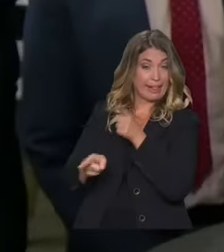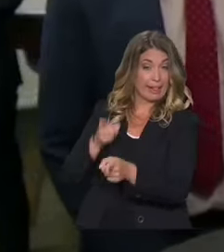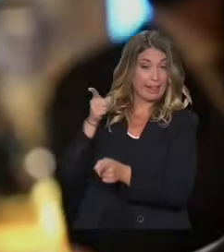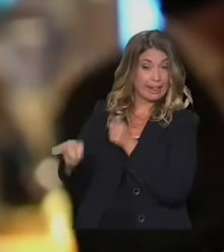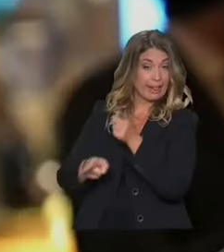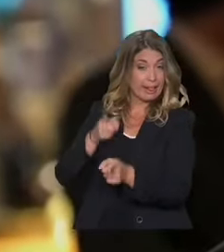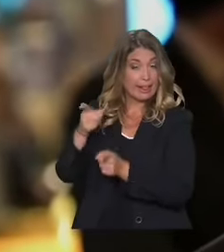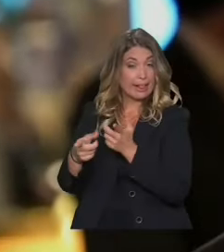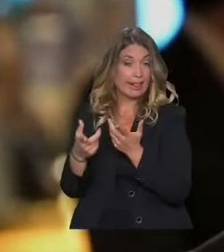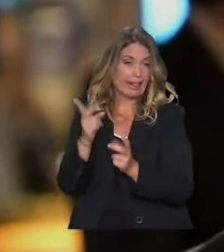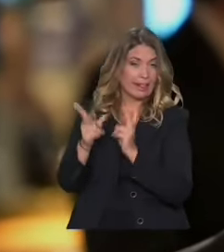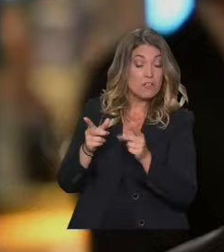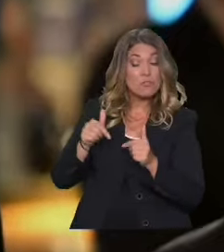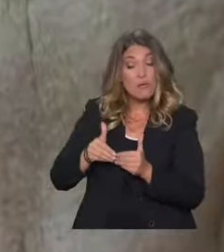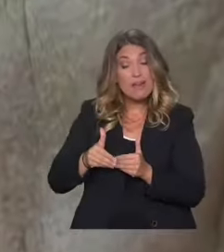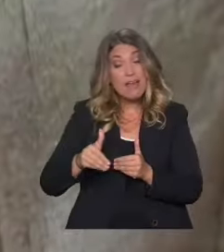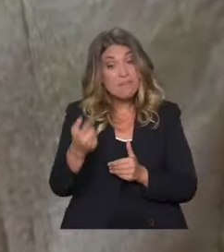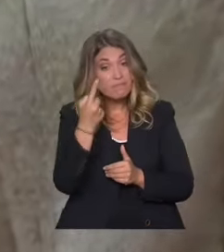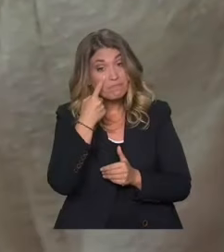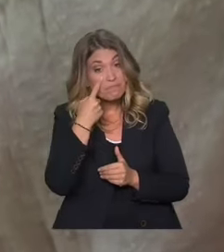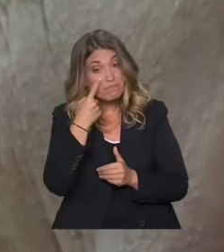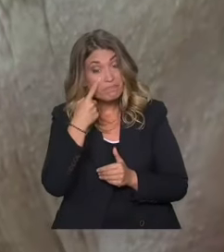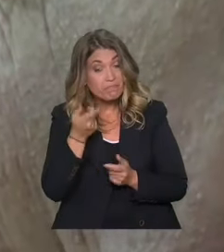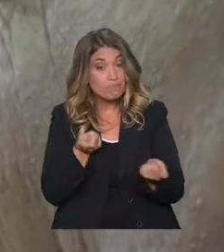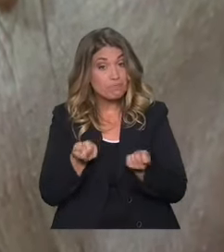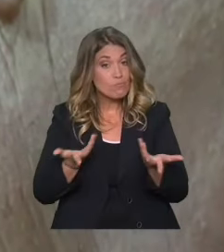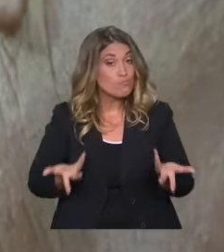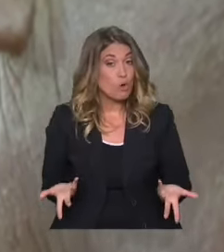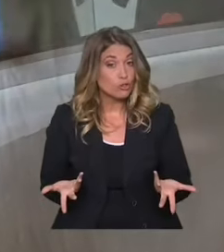να περιμένει με ενδιαφέρον τα έργα και τις ημέρες του.